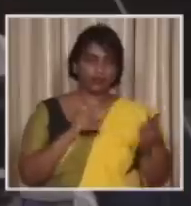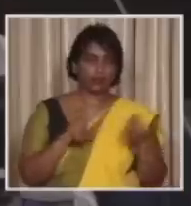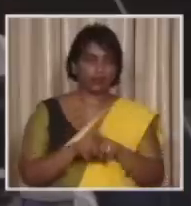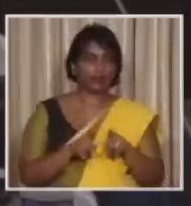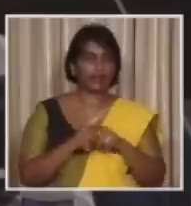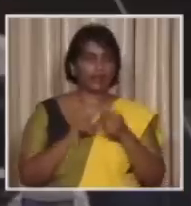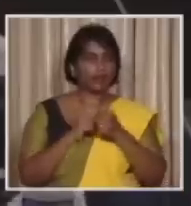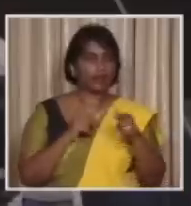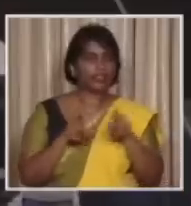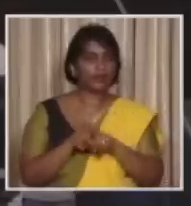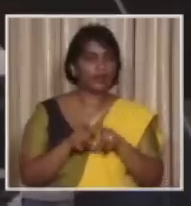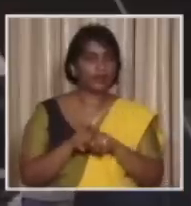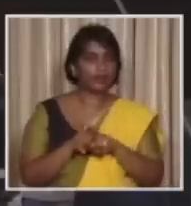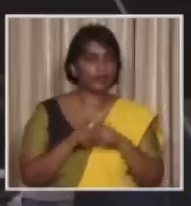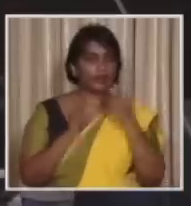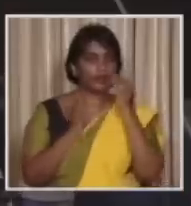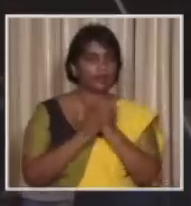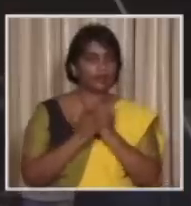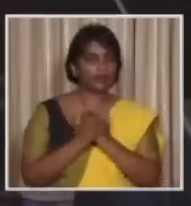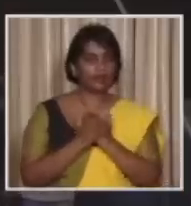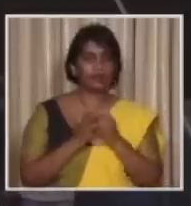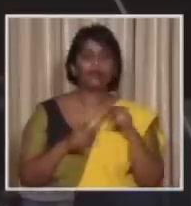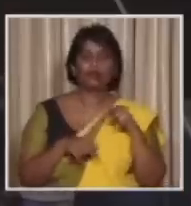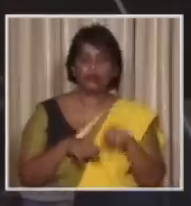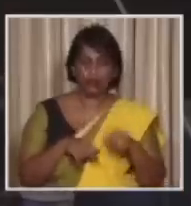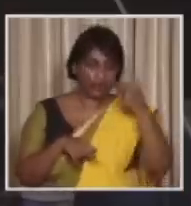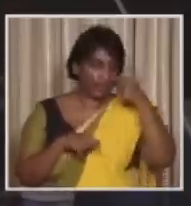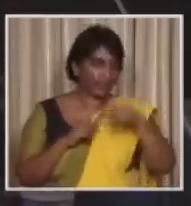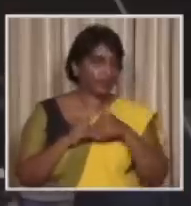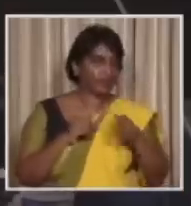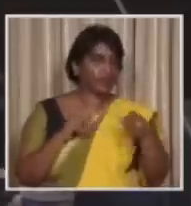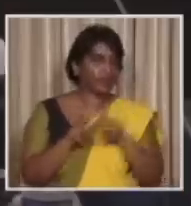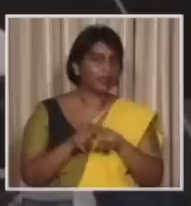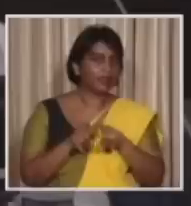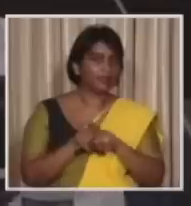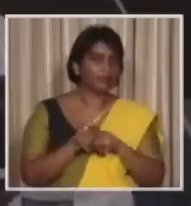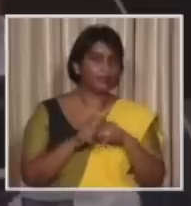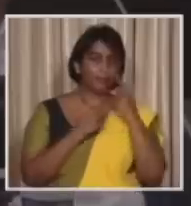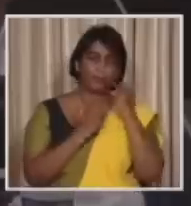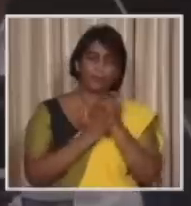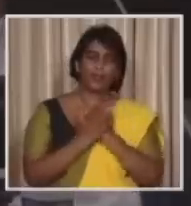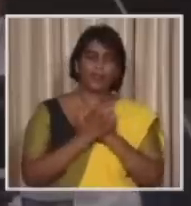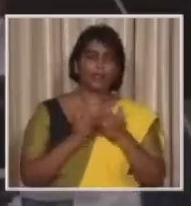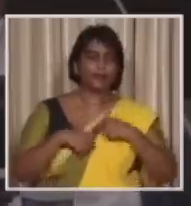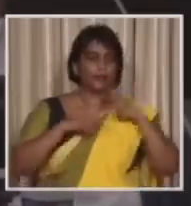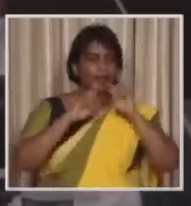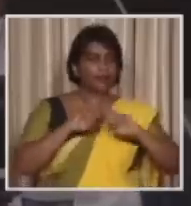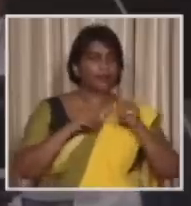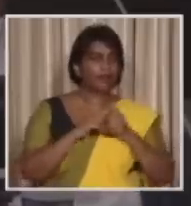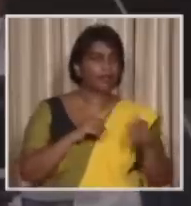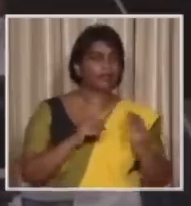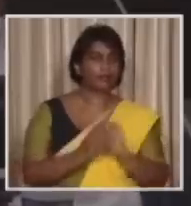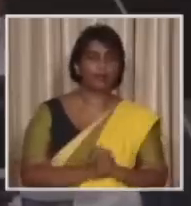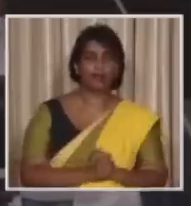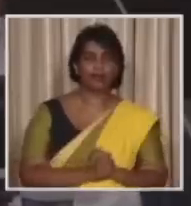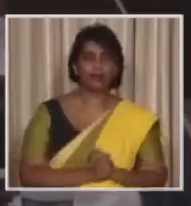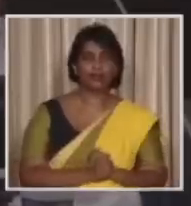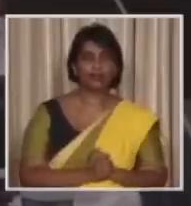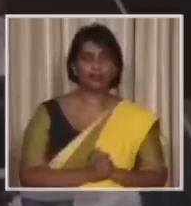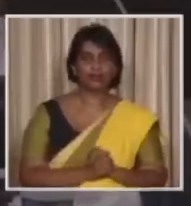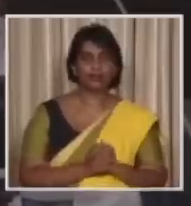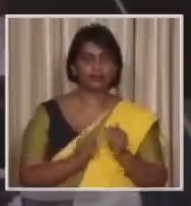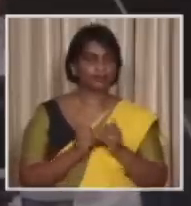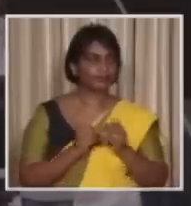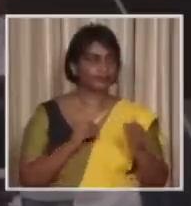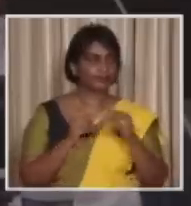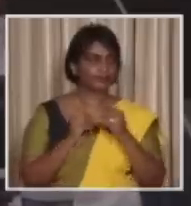ඉතින් අවුරුදු ගාණක් තිස්සේ මේ කණිජ තෙල් ගවේෂණයේ පිළිබඳව පර්යේෂණ කළා. ඒ දත්ත සමීක්ෂණ වාර්තා